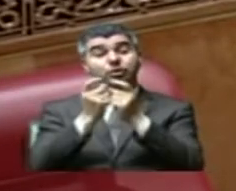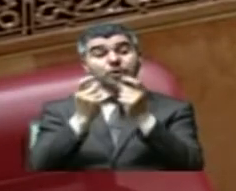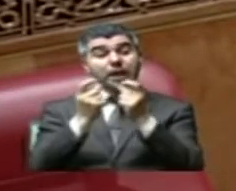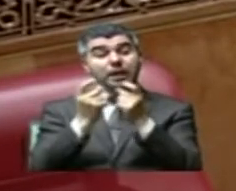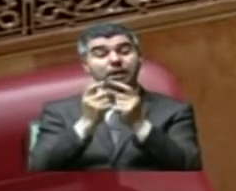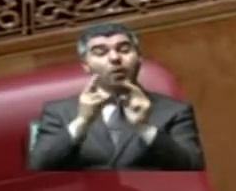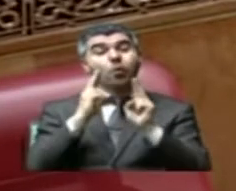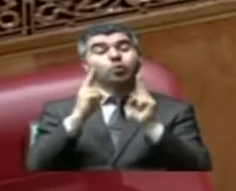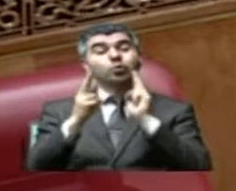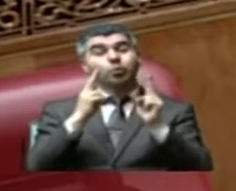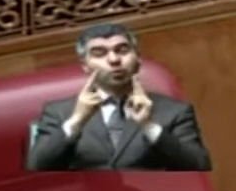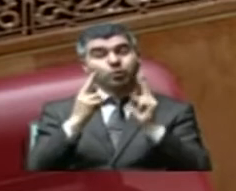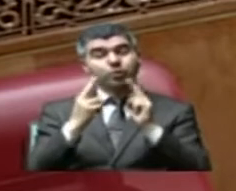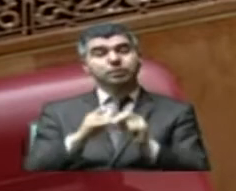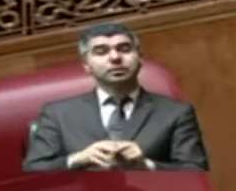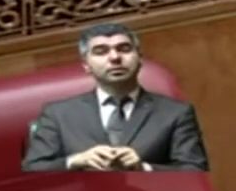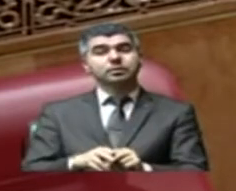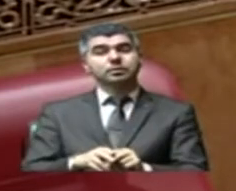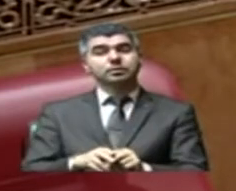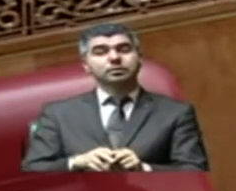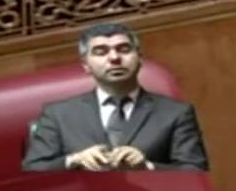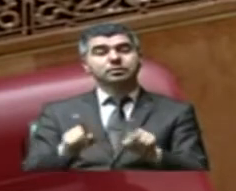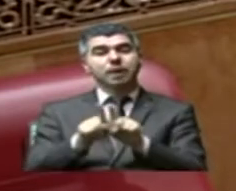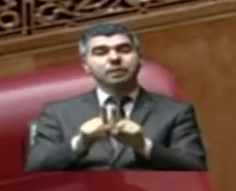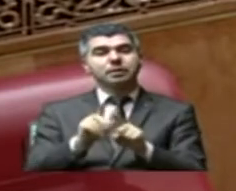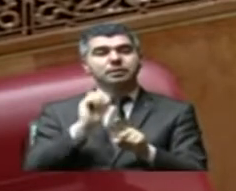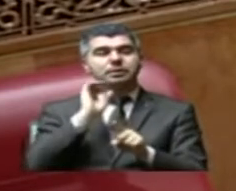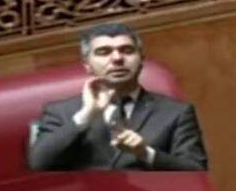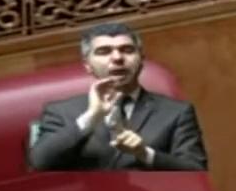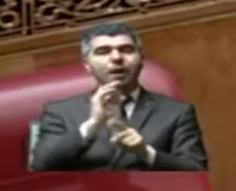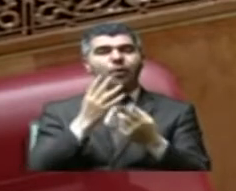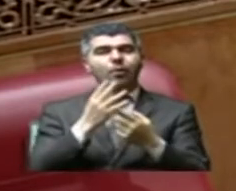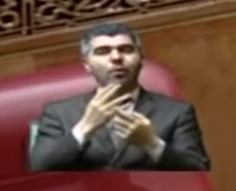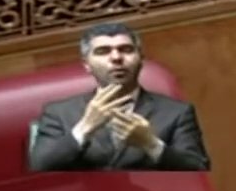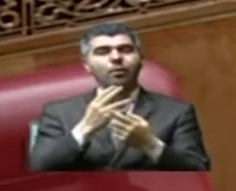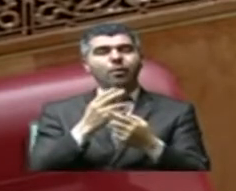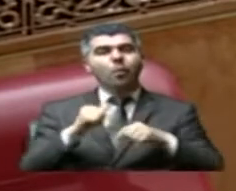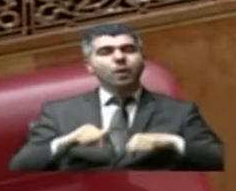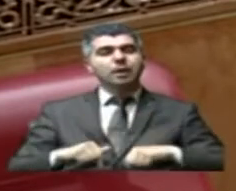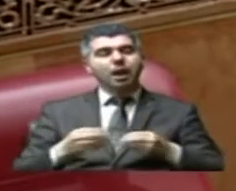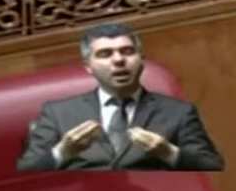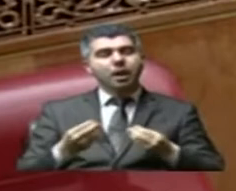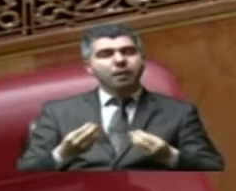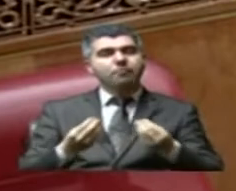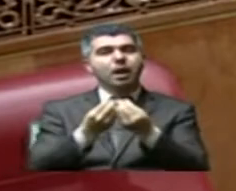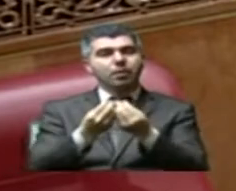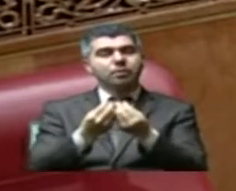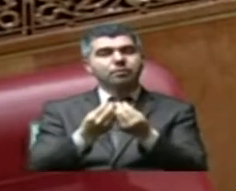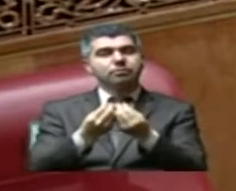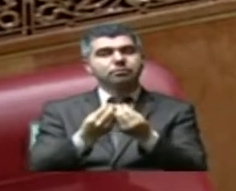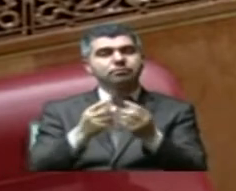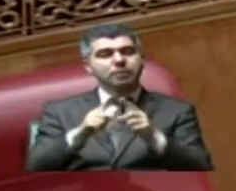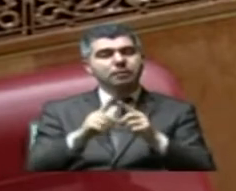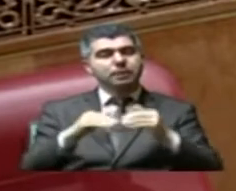للطرق السيارة هي واحد الشركة هي مؤسسة استراتيجية دار واحد العمل لا بأس به على المستوى البنى التحتية،